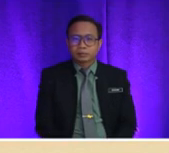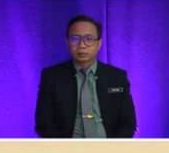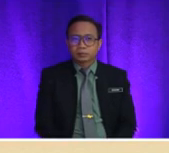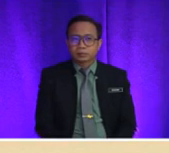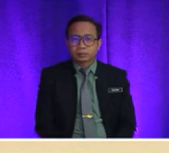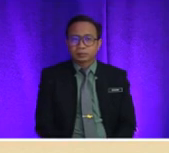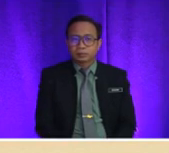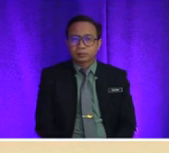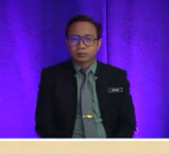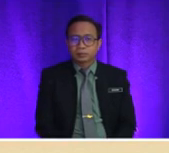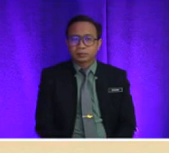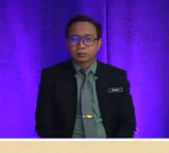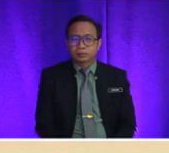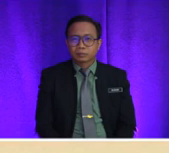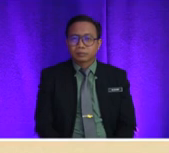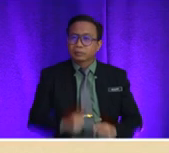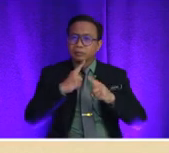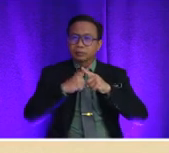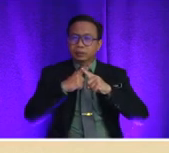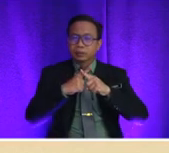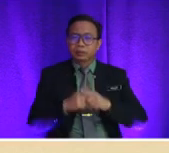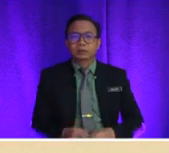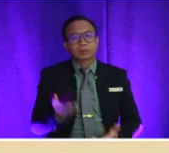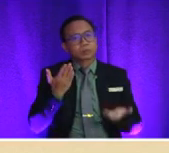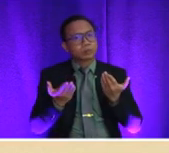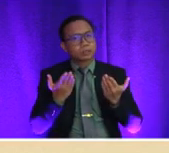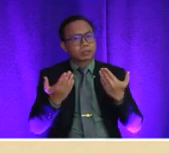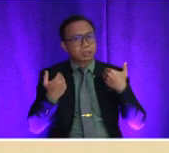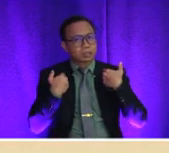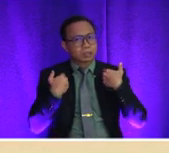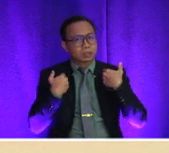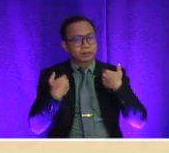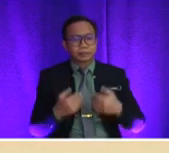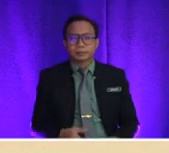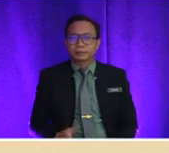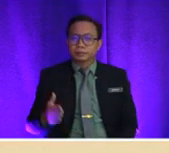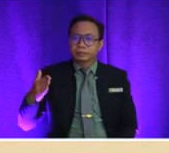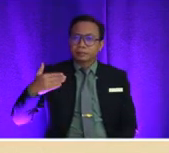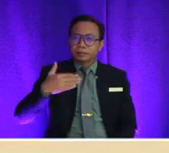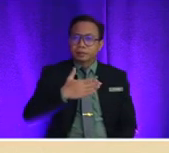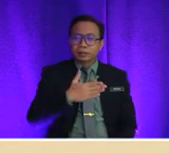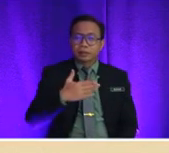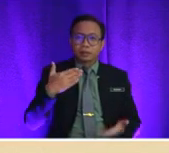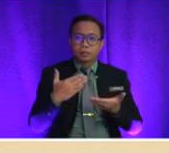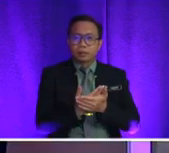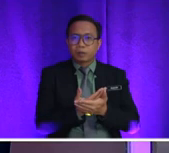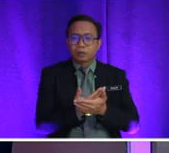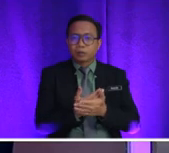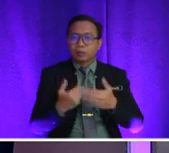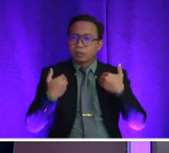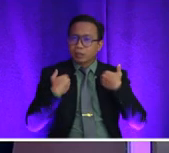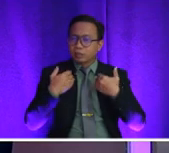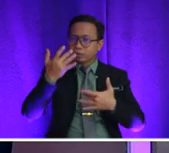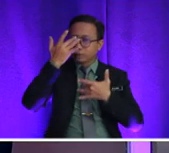kita warna hijau jadi jawabannya adalah salah sebab kita mungkin tahu mungkin kita tak pasti sama ada ikan yang kita beli itu